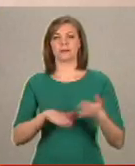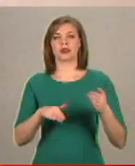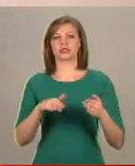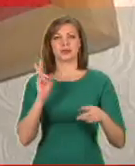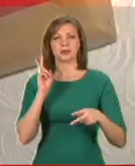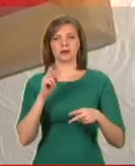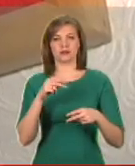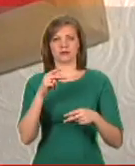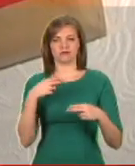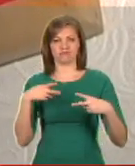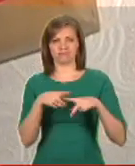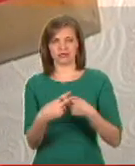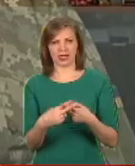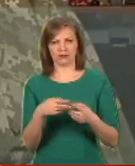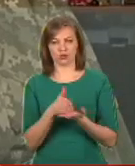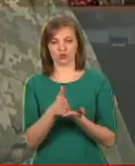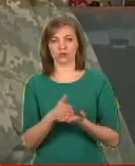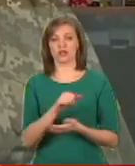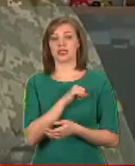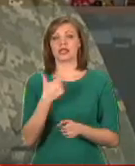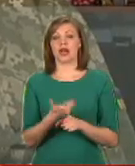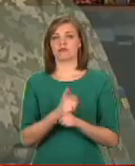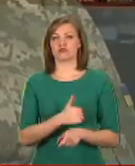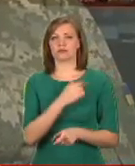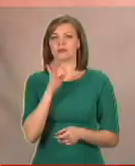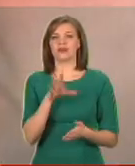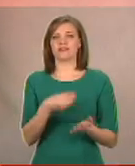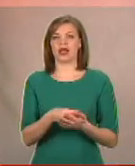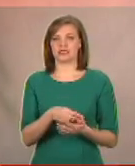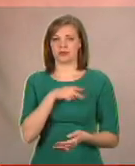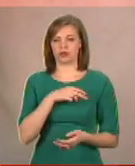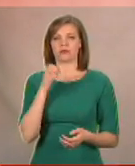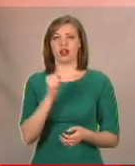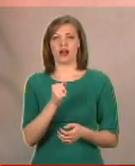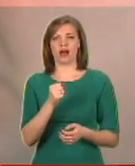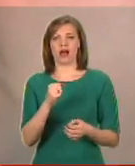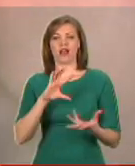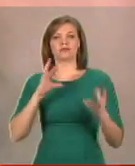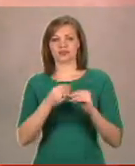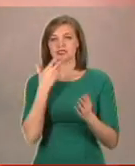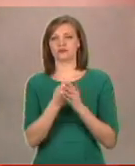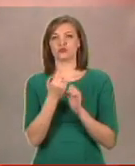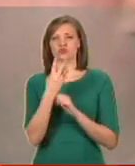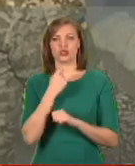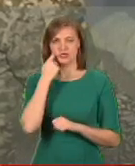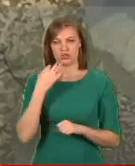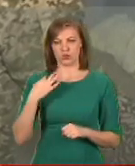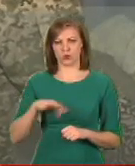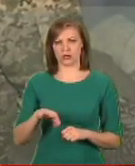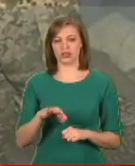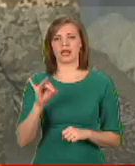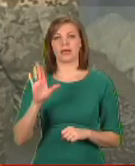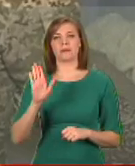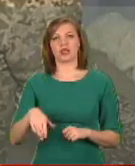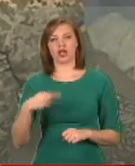безпреривну службу нашої бригади. Та найбільше він пишається не власними нагородами, а відзнаками свого 14-річного сина. І